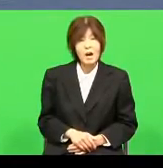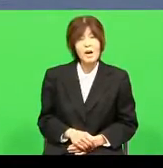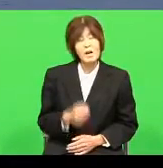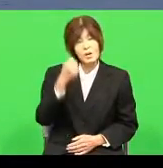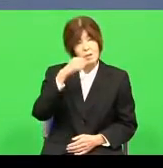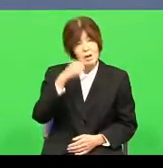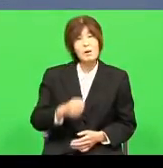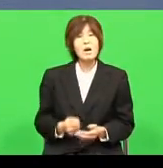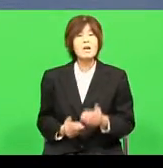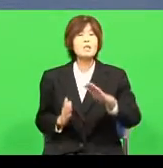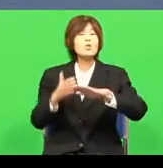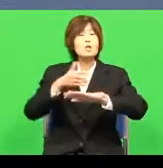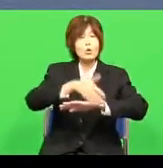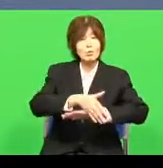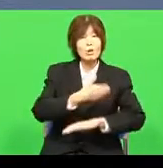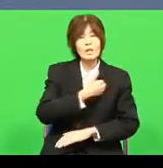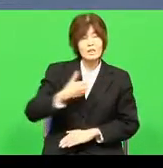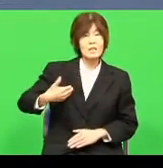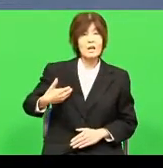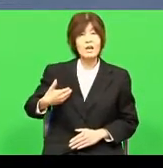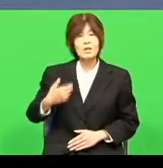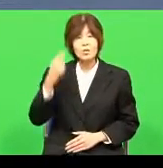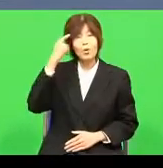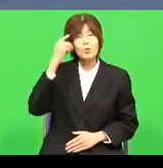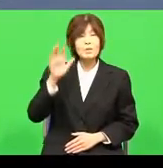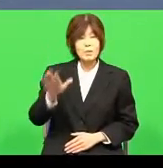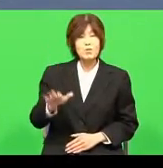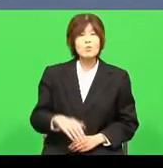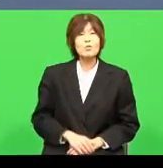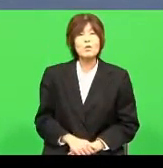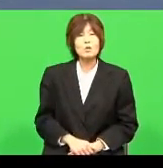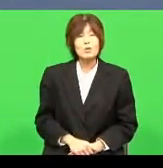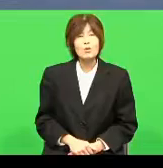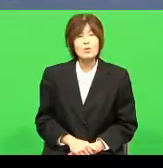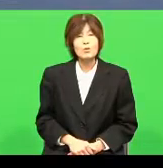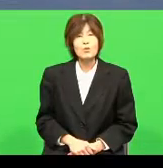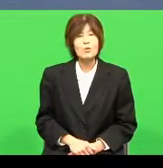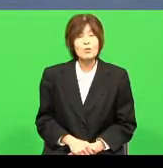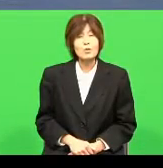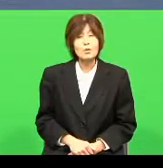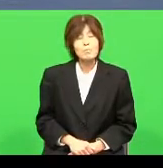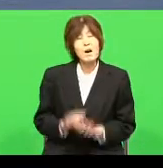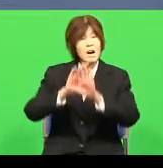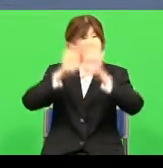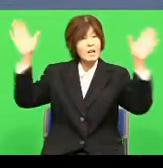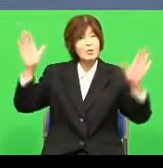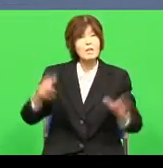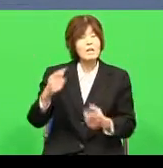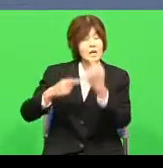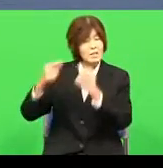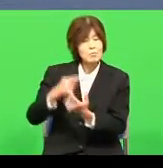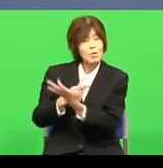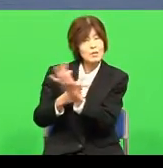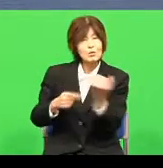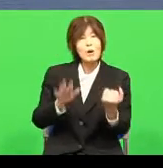まずまず乗り越えられたかなと思いますしまた明るい話